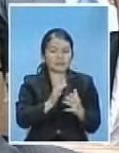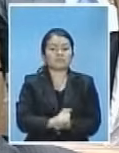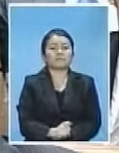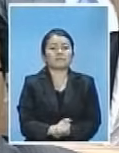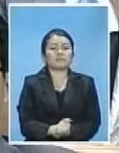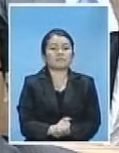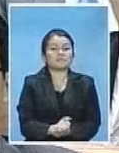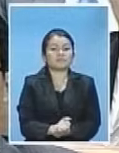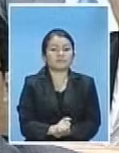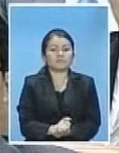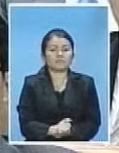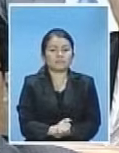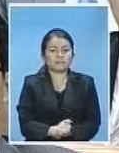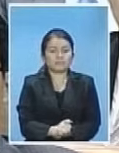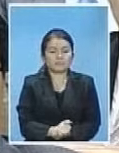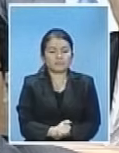เรื่องอย่างนี้